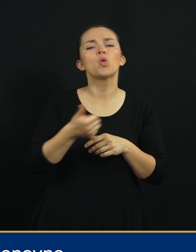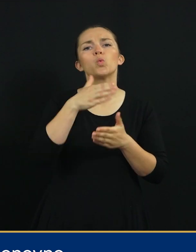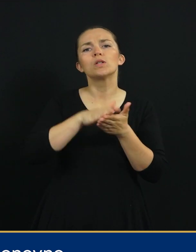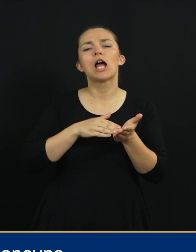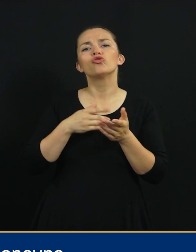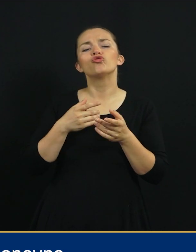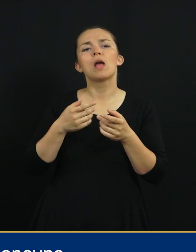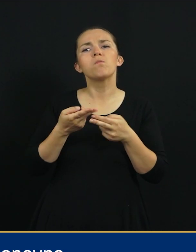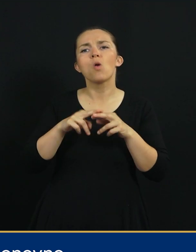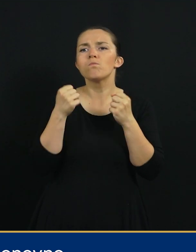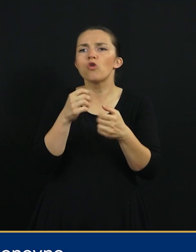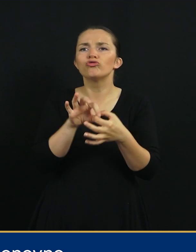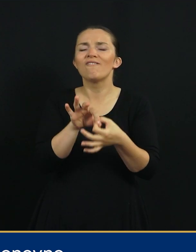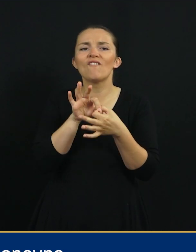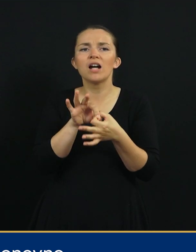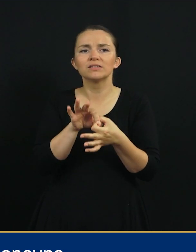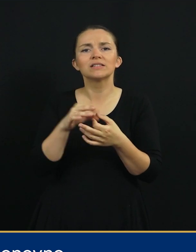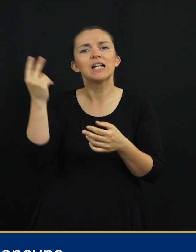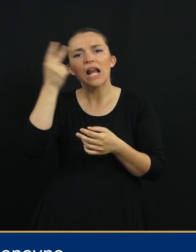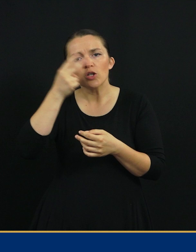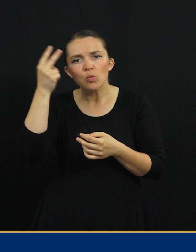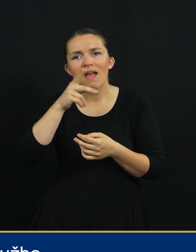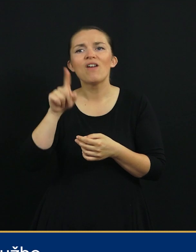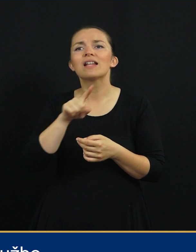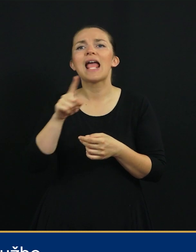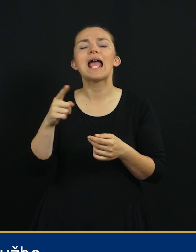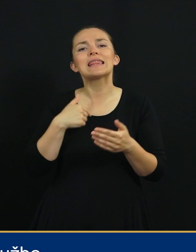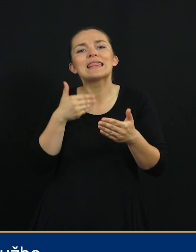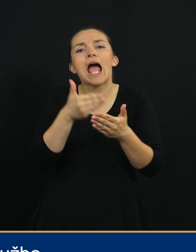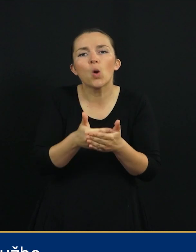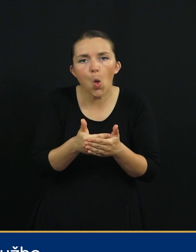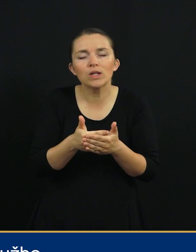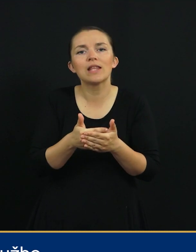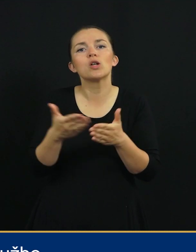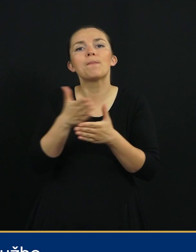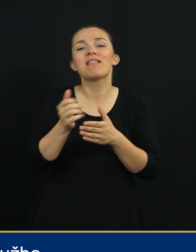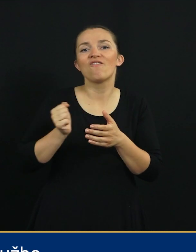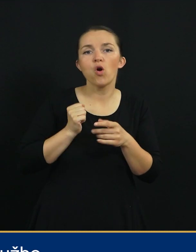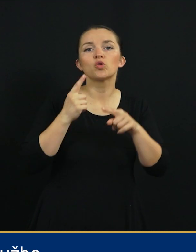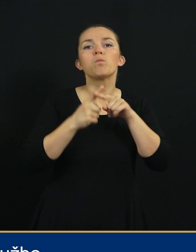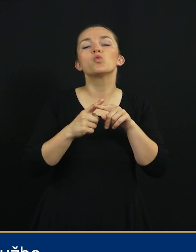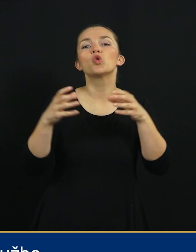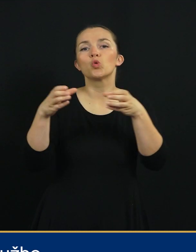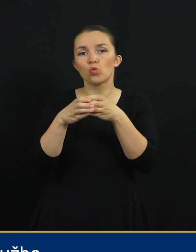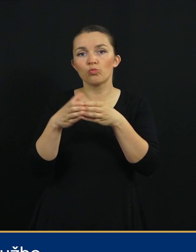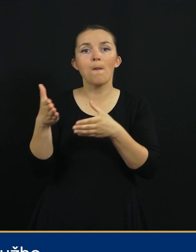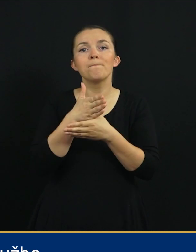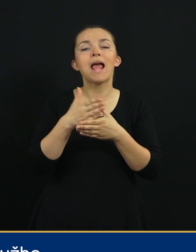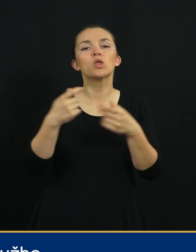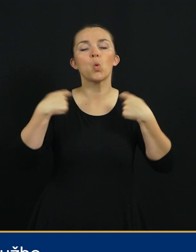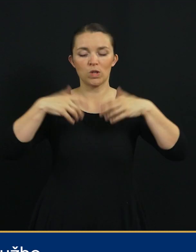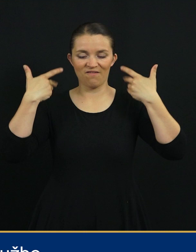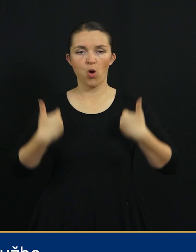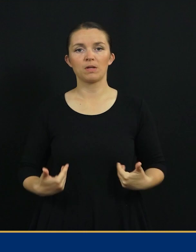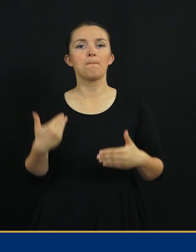začnejo tkati močnejše vezi, razumevanje in naklonjenost med vojsko in družbo, med